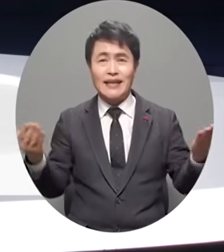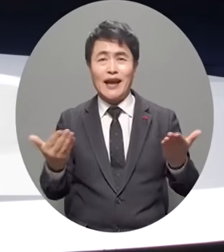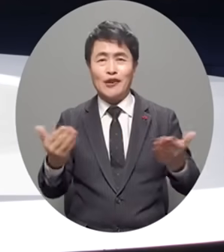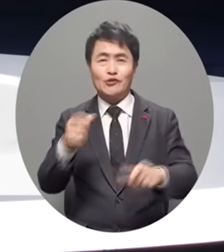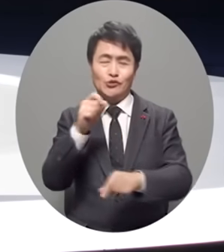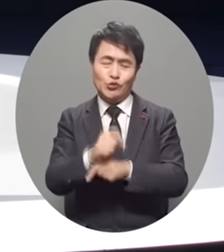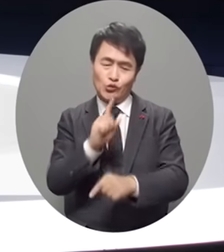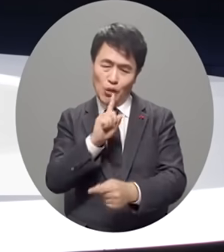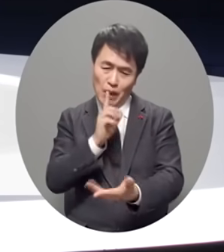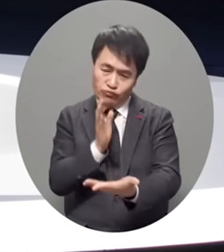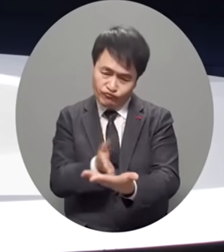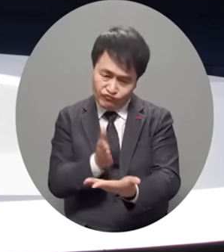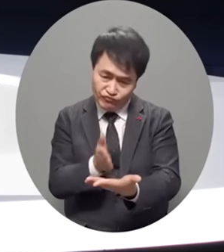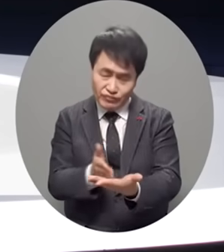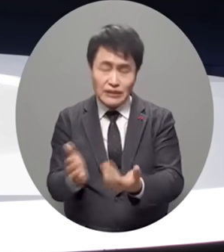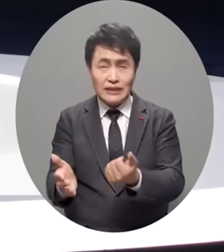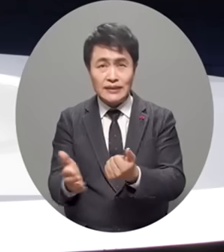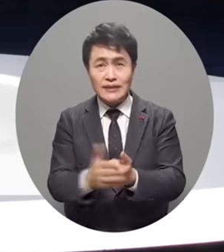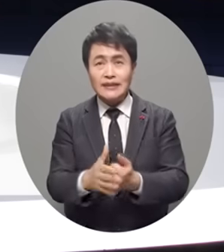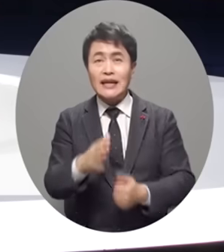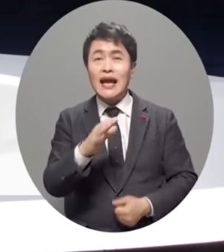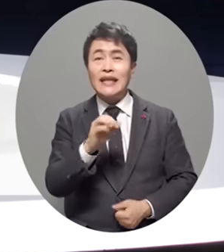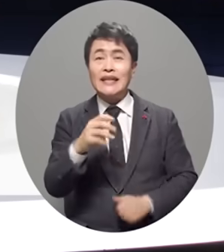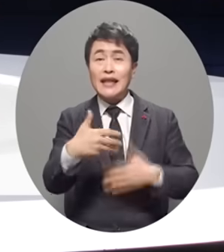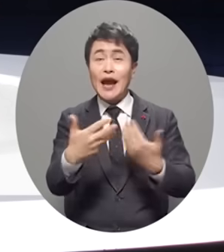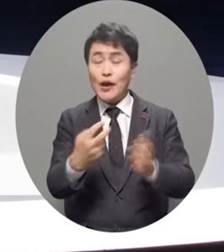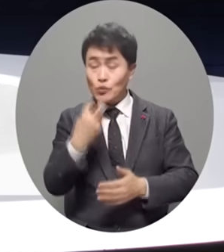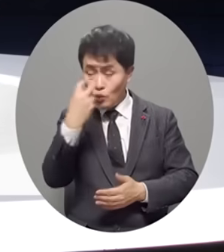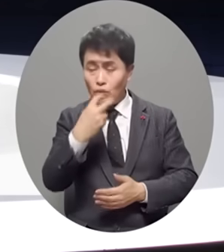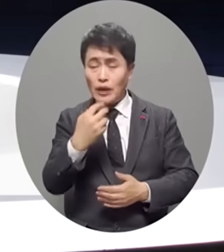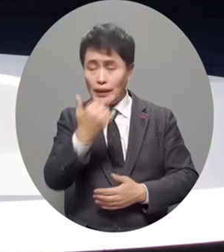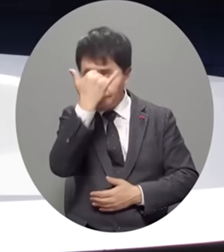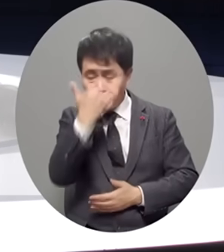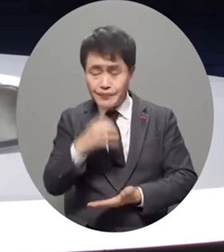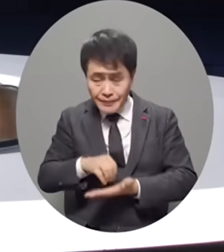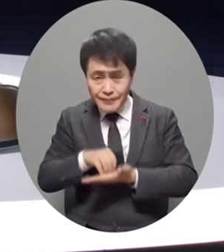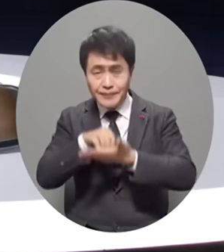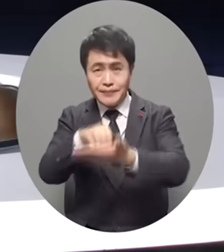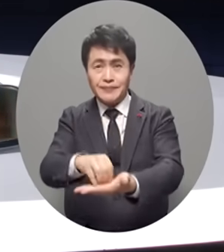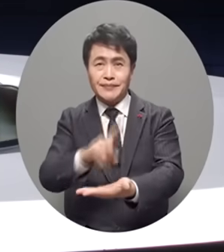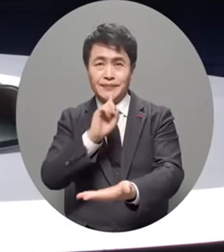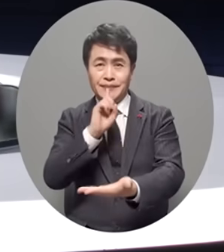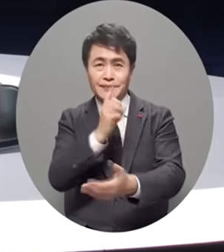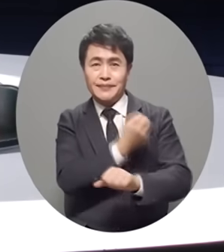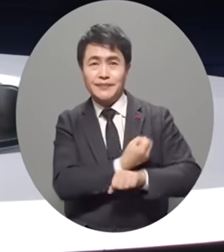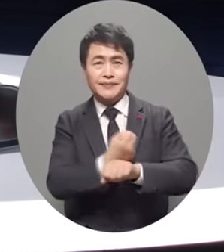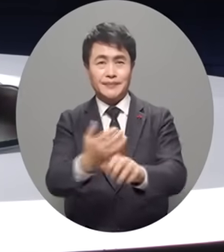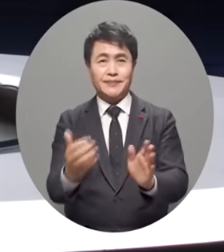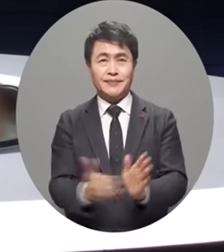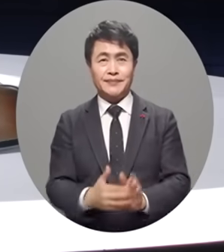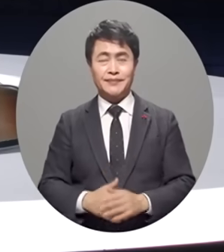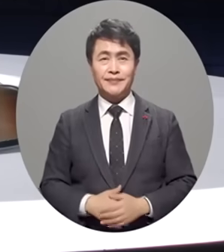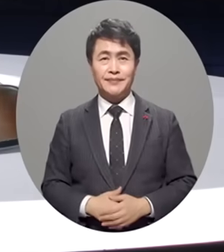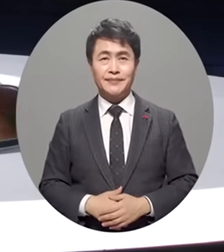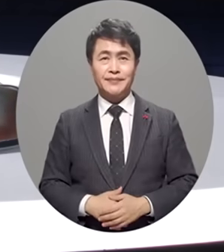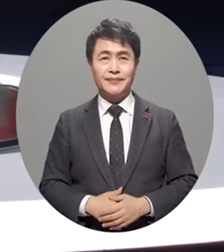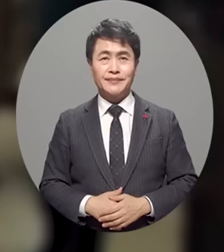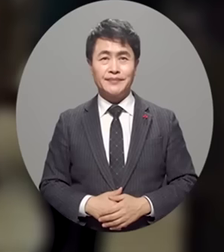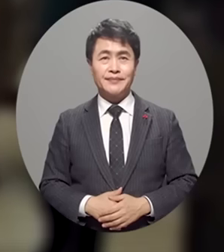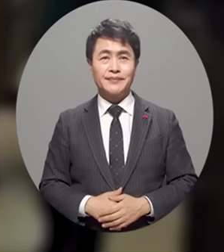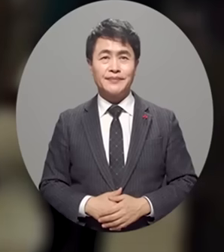직원들의 주장인데요. 이랜드 측은 조사에 성실히 임하겠다고 밝혔습니다. 김건휘 기자가 전하겠습니다.